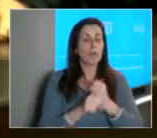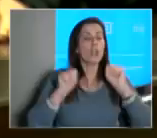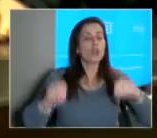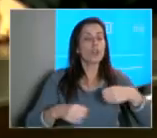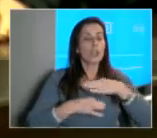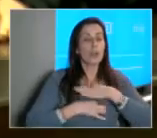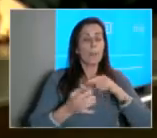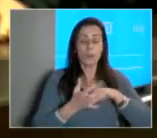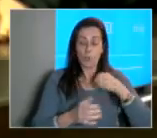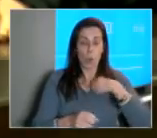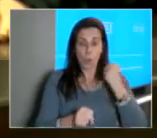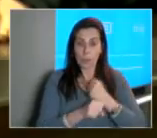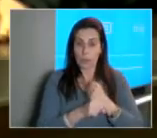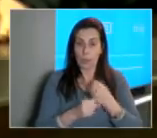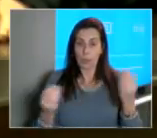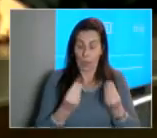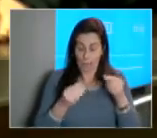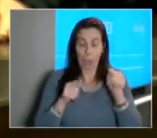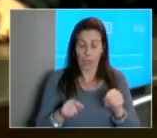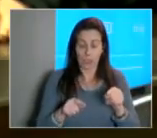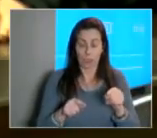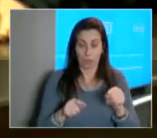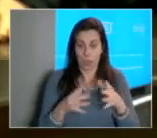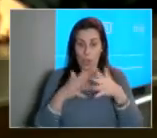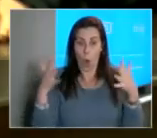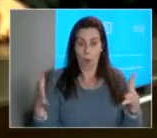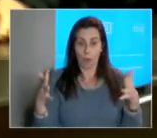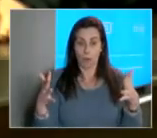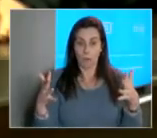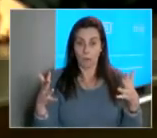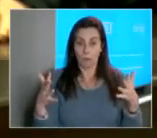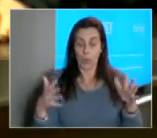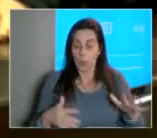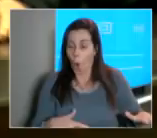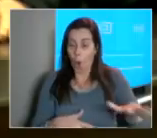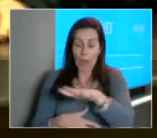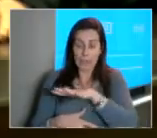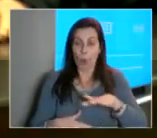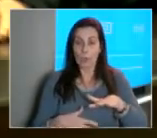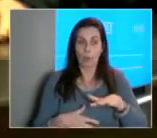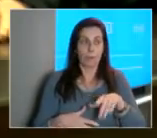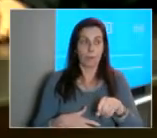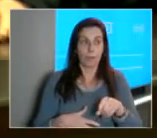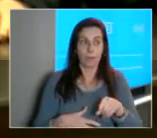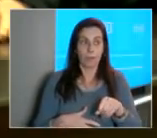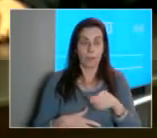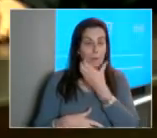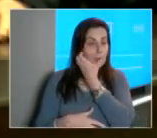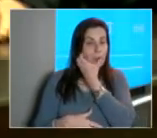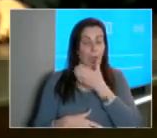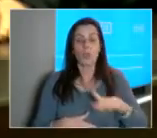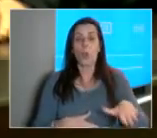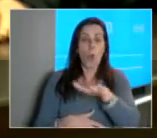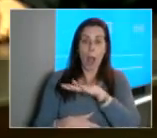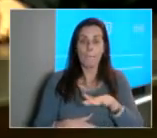הריבונות שלנו, משום שאם היינו עושים צעד מרחיק לכת, רחב, לקחת את המחוזות הללו, את כולם